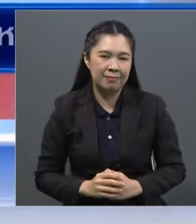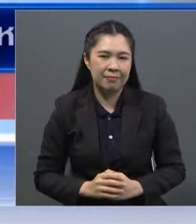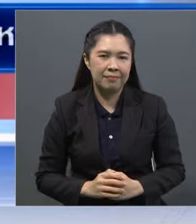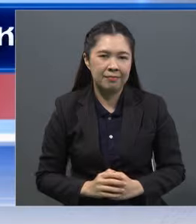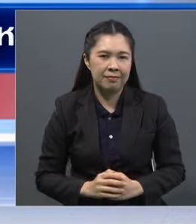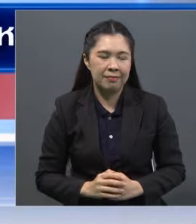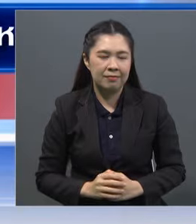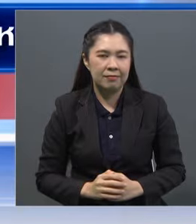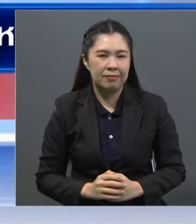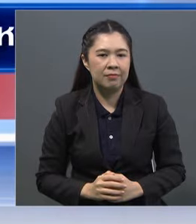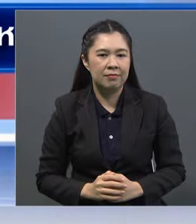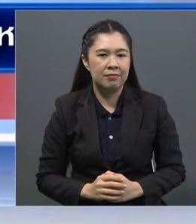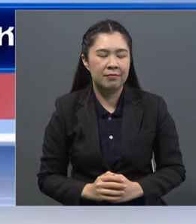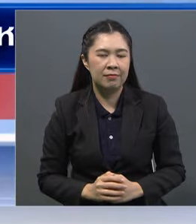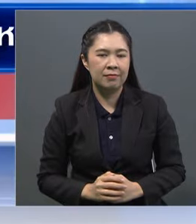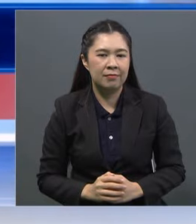งกันค่ะ